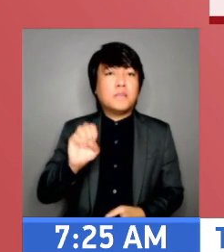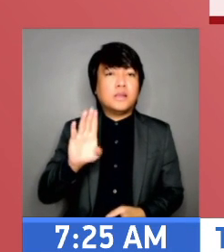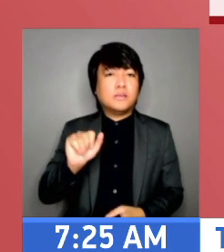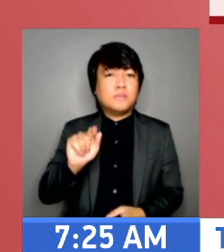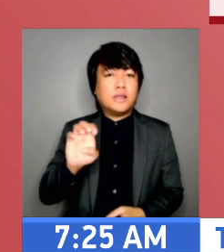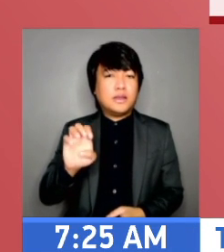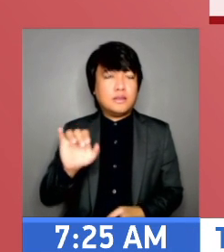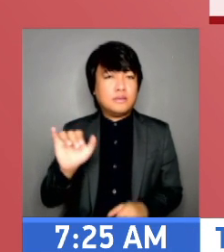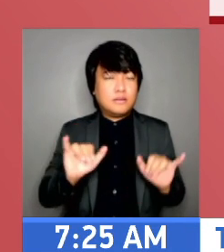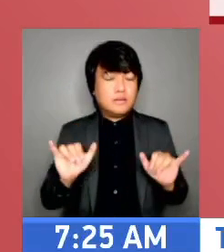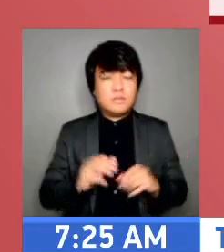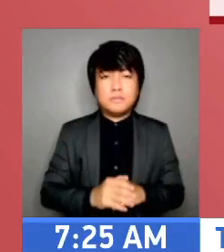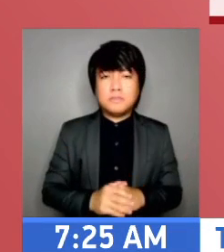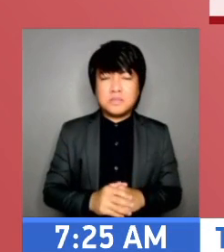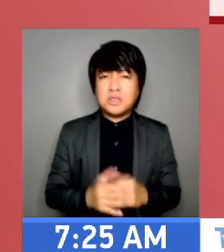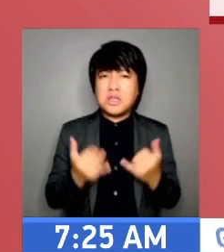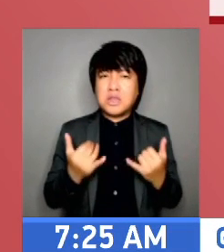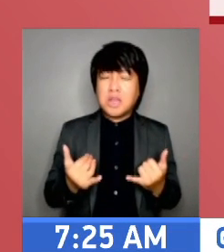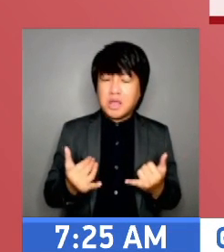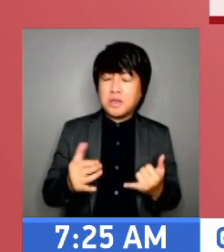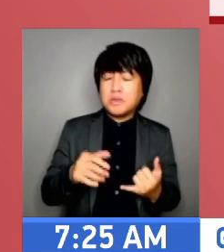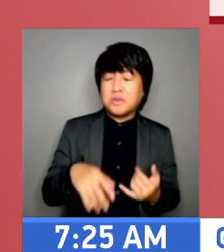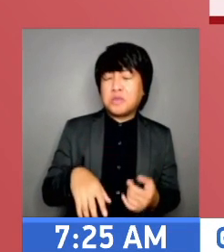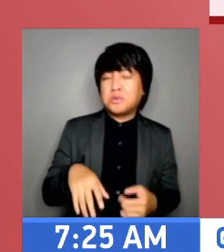iba pang airline.